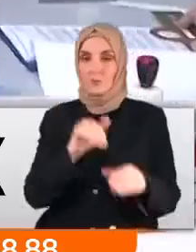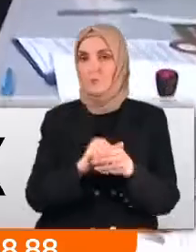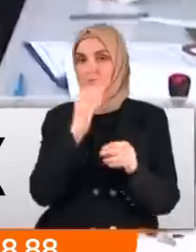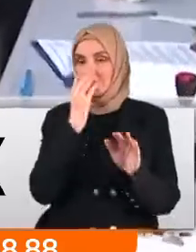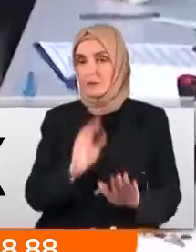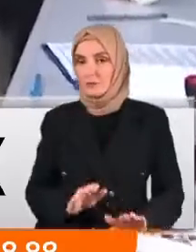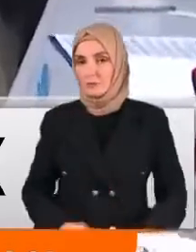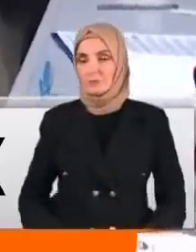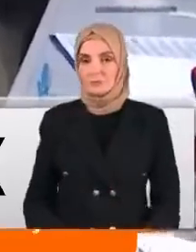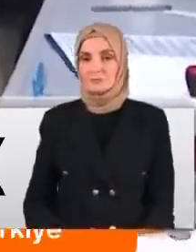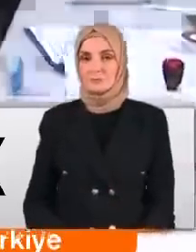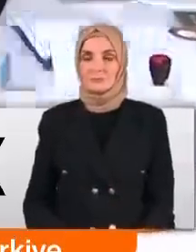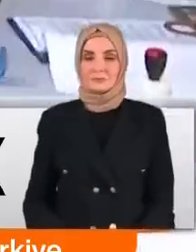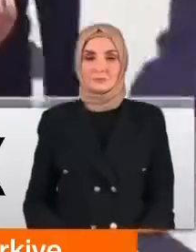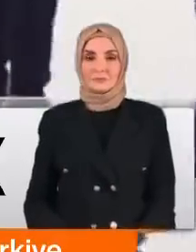gidecek.